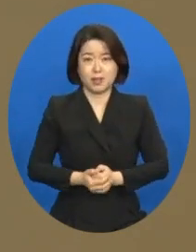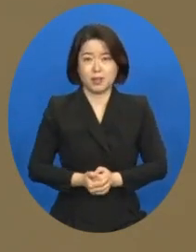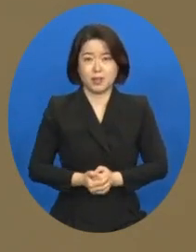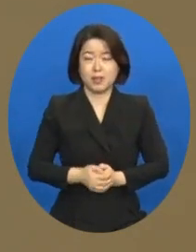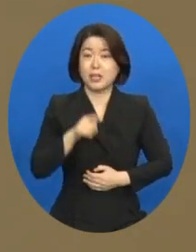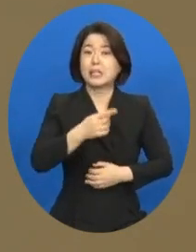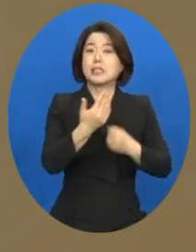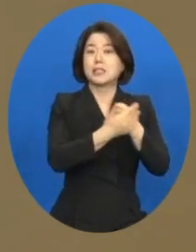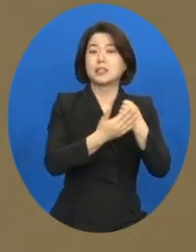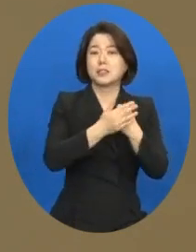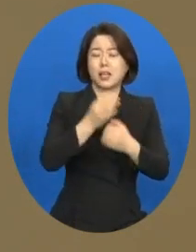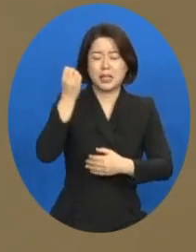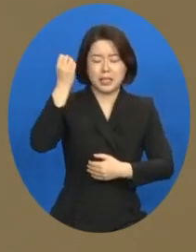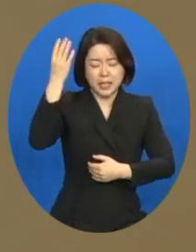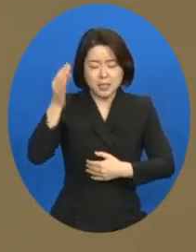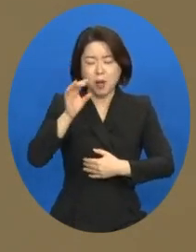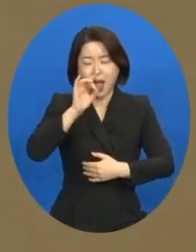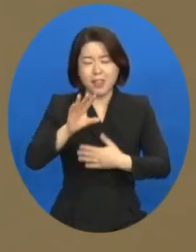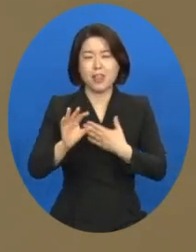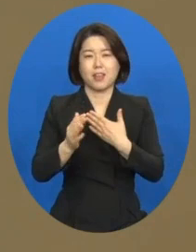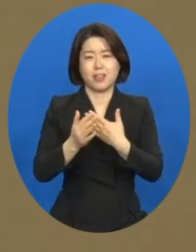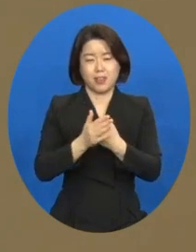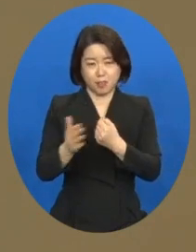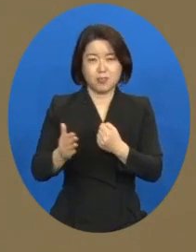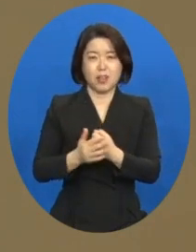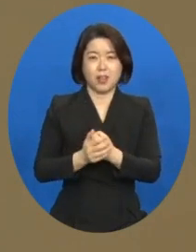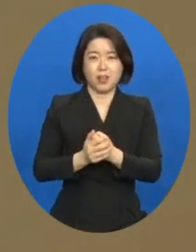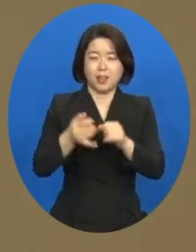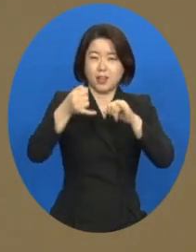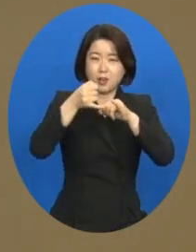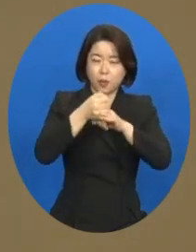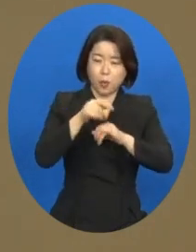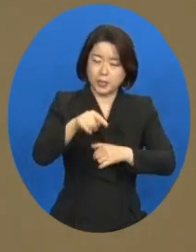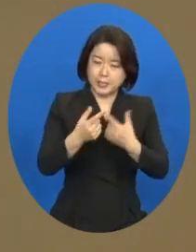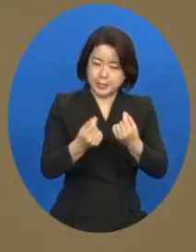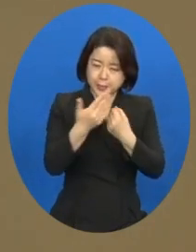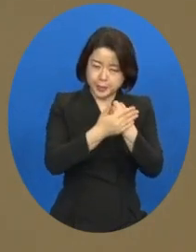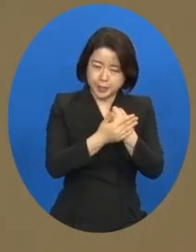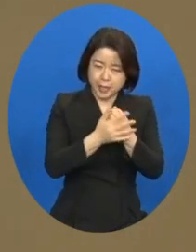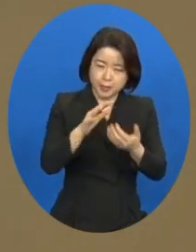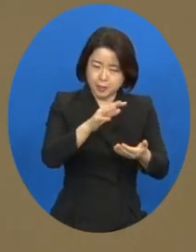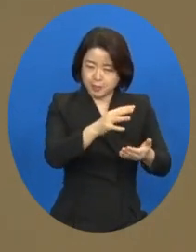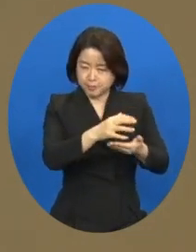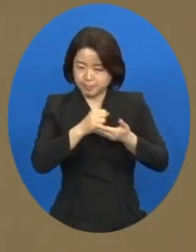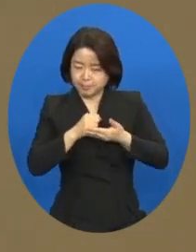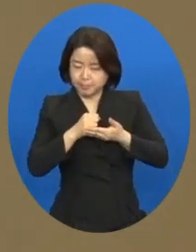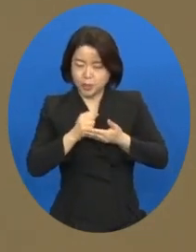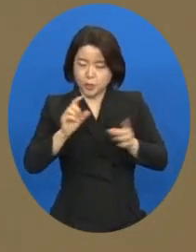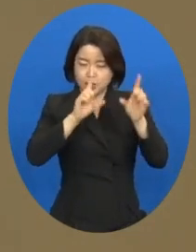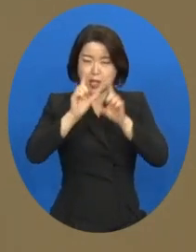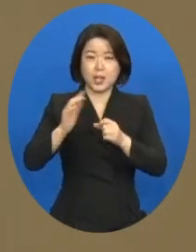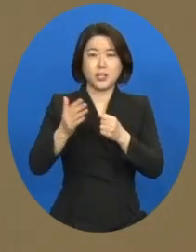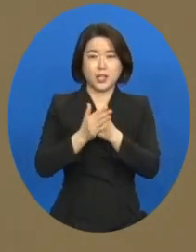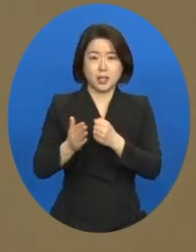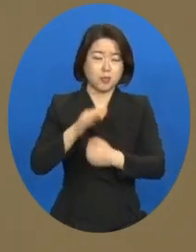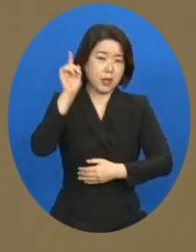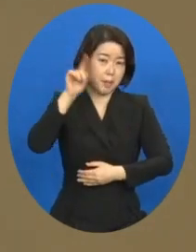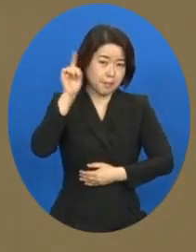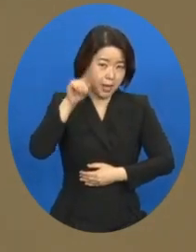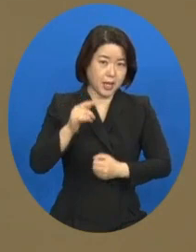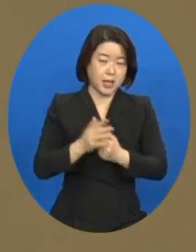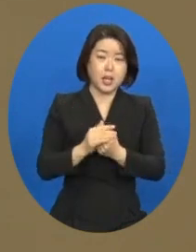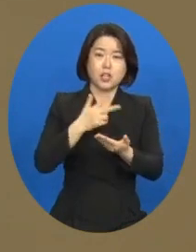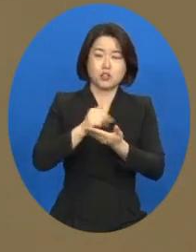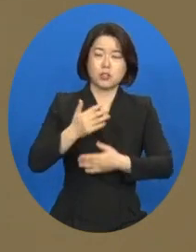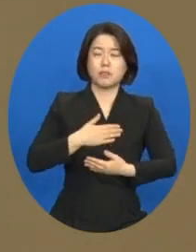이 은혜 잃어버리면 안 되겠길래, 반드시 이런 은혜로 살아야 되겠기에, 그러니까 매일